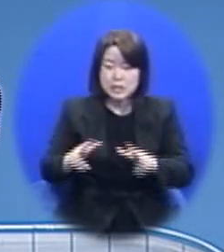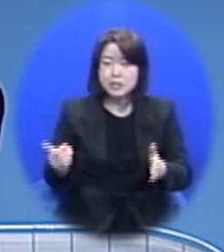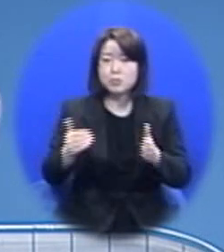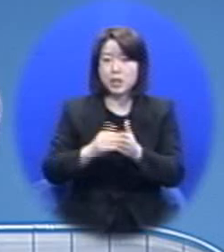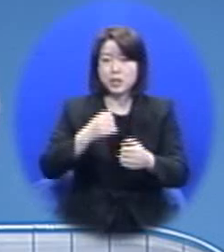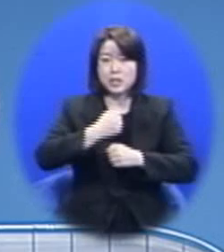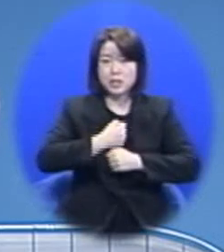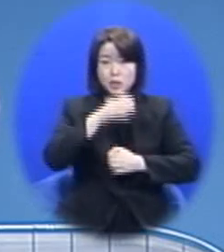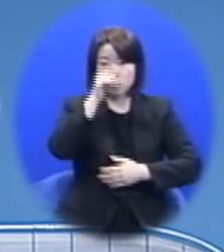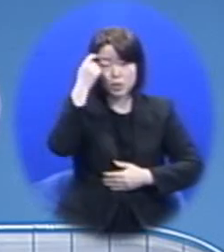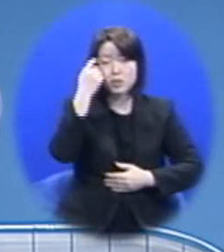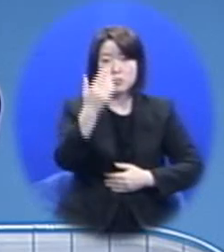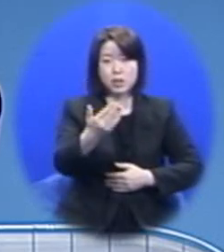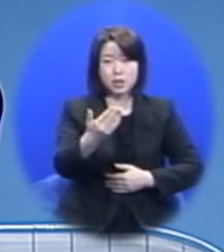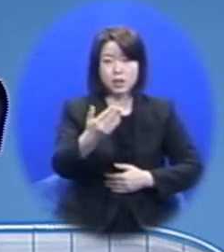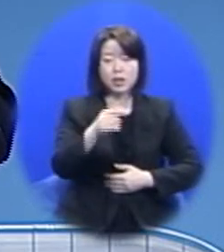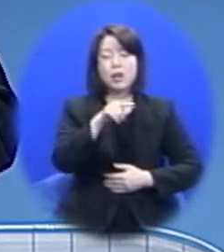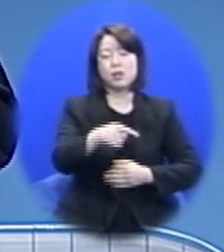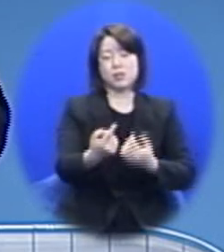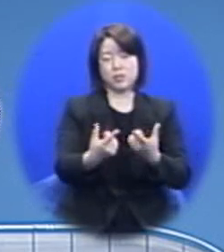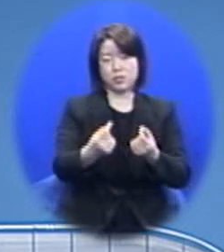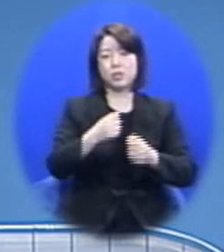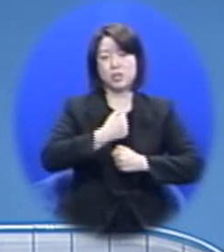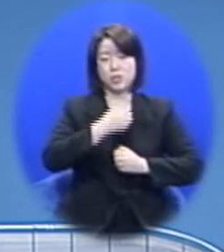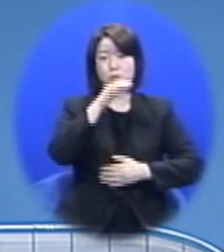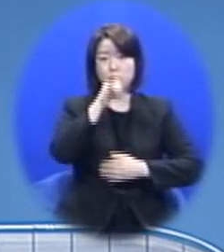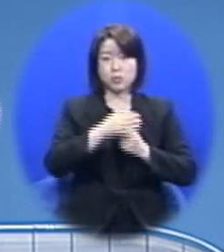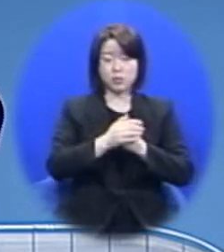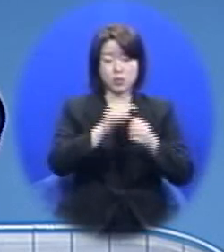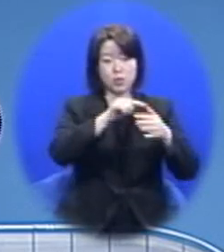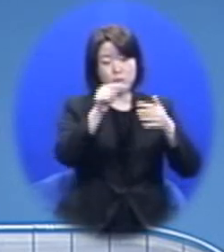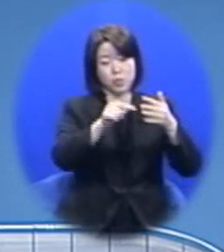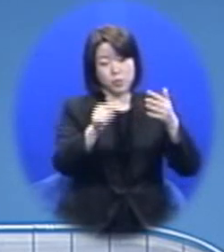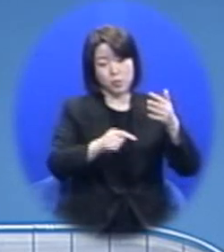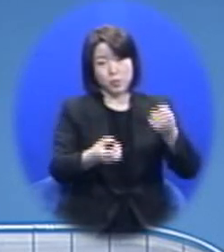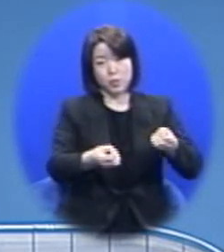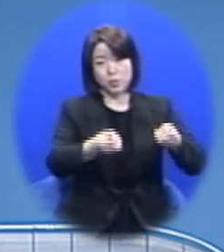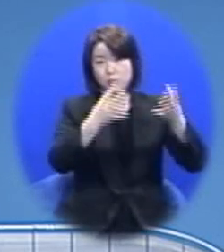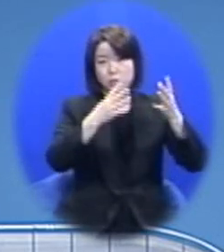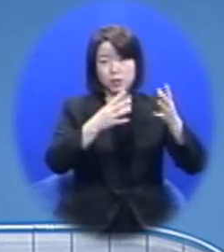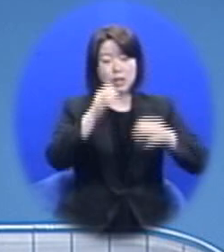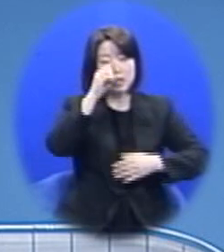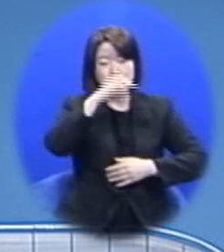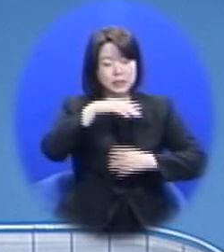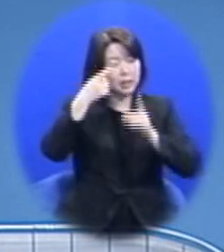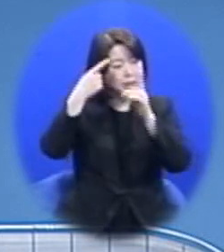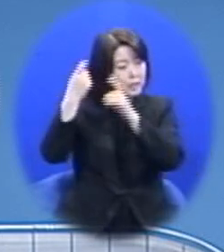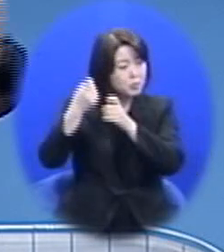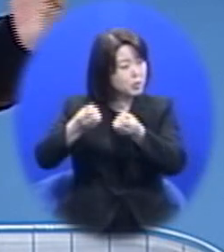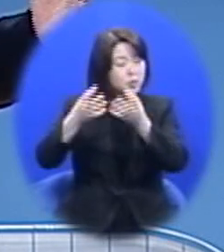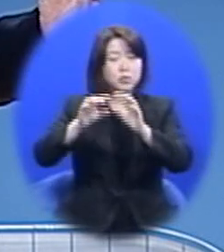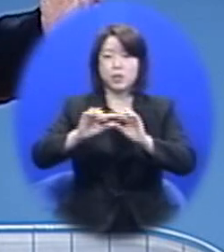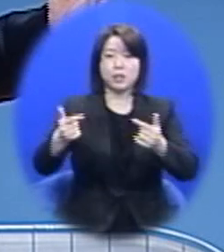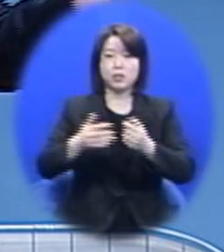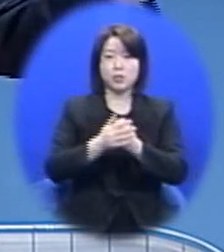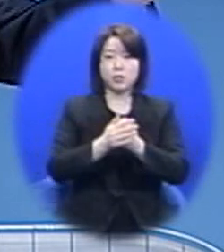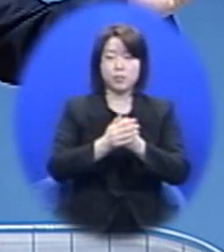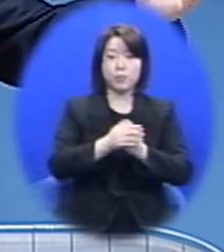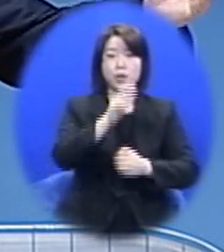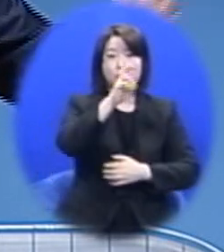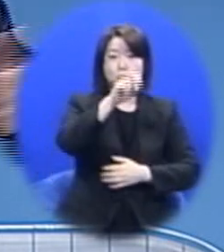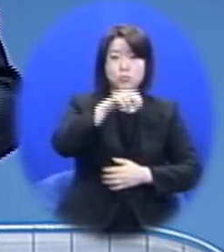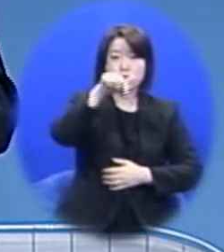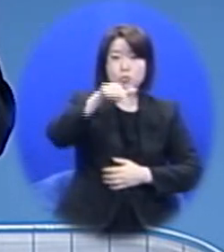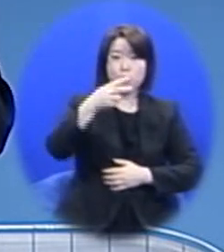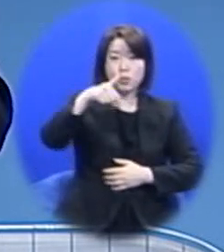그들은 그렇게 지켜요. 유월절을 그냥 지키는 게 아닙니다. 기념식 하는 정도가 아닙니다. 무교절, 앞선